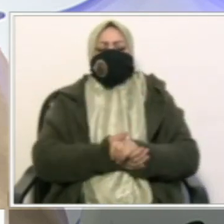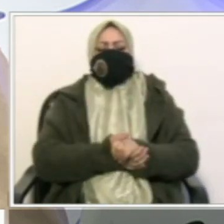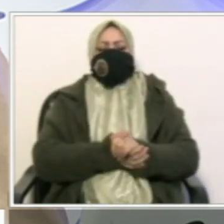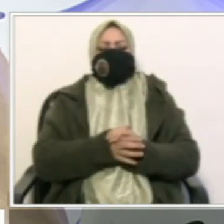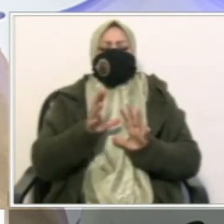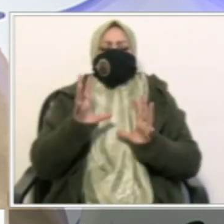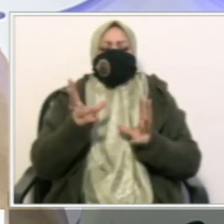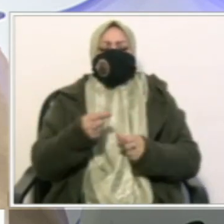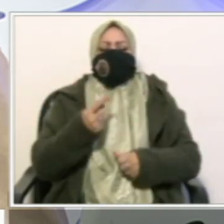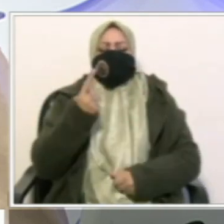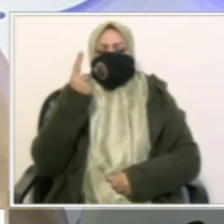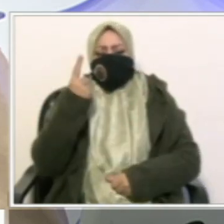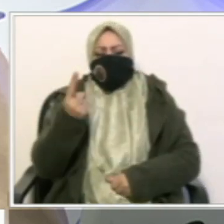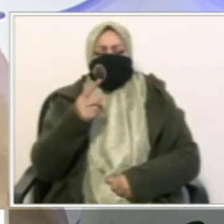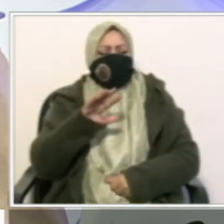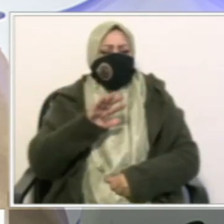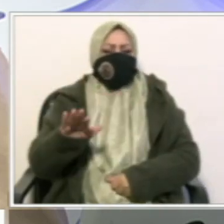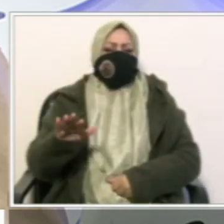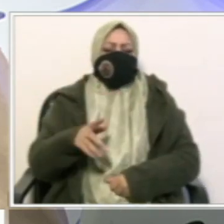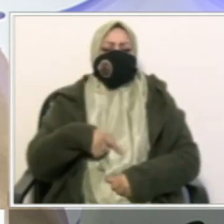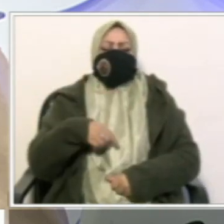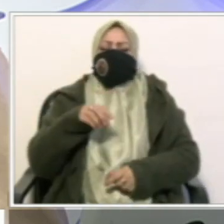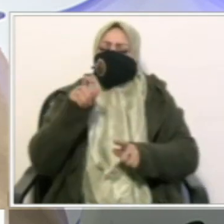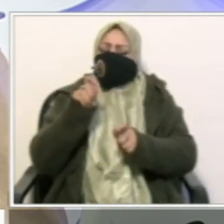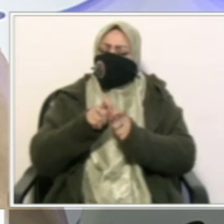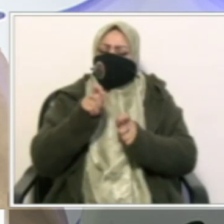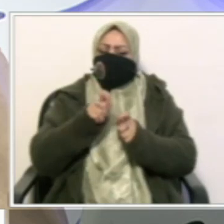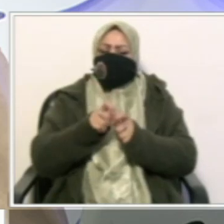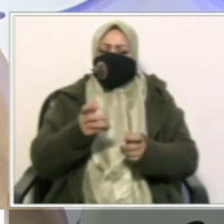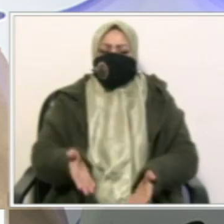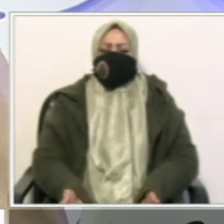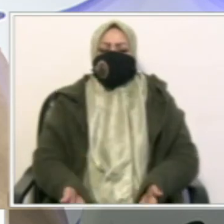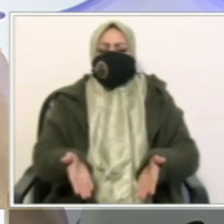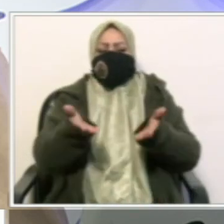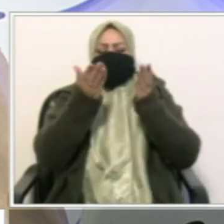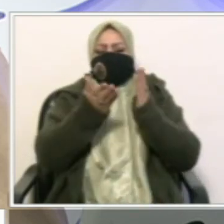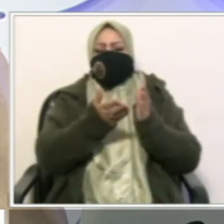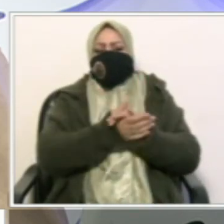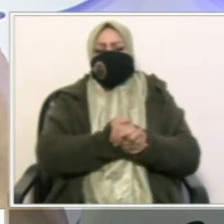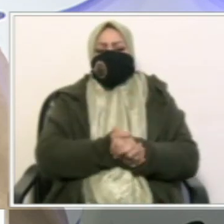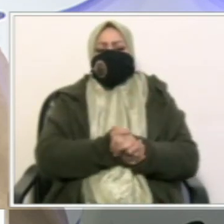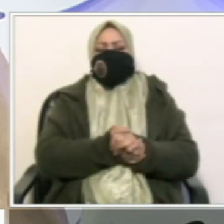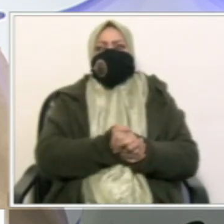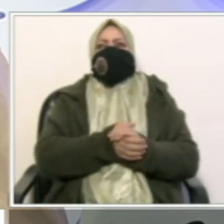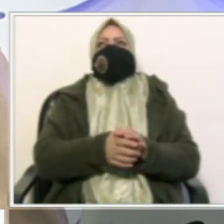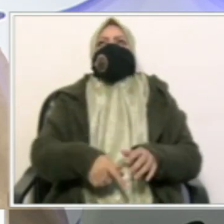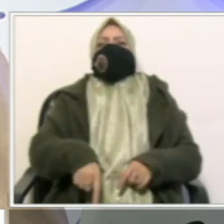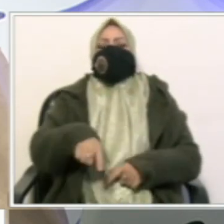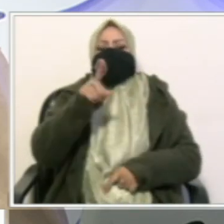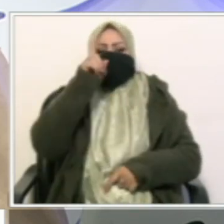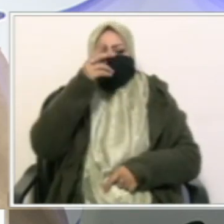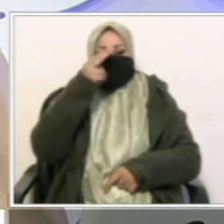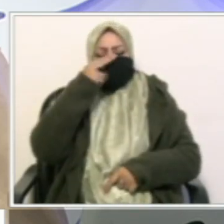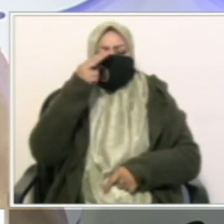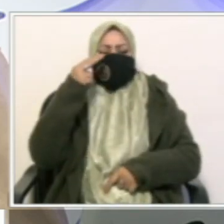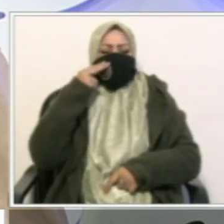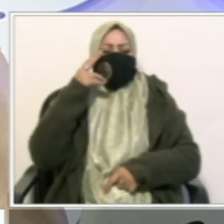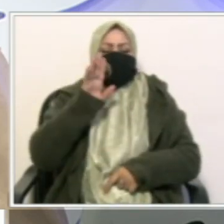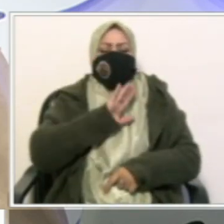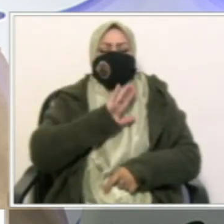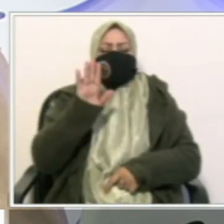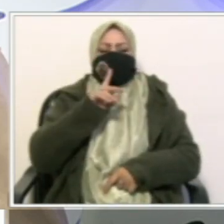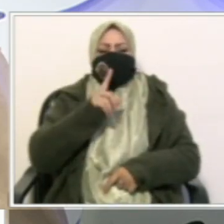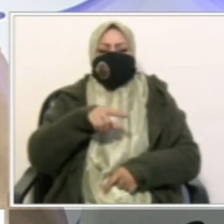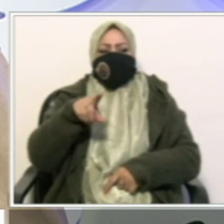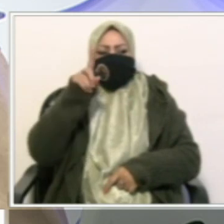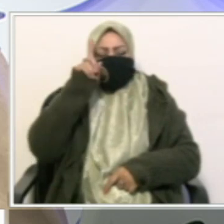التغيير للأحسن أشهد الله ما ردنا إلا العزة لله وما تكونش العزة لغير الله يا شيخ عبد الفتاح نحن حتى من مشايخنا وعلمائنا أشهد الله أن